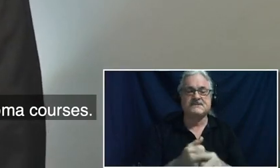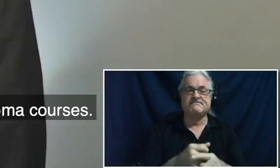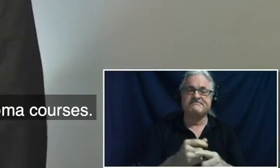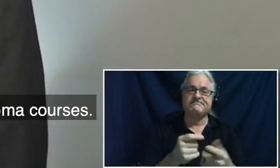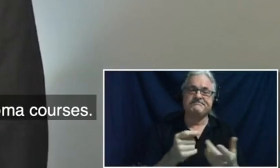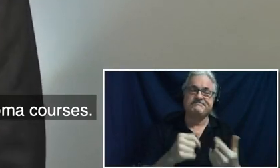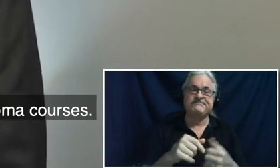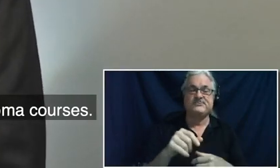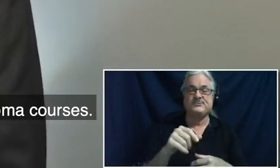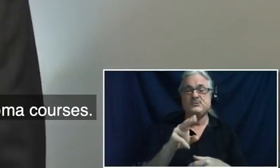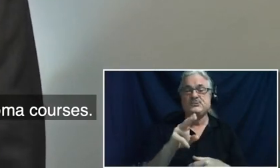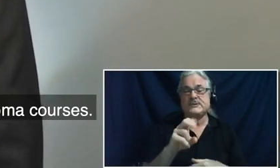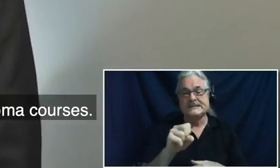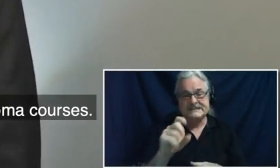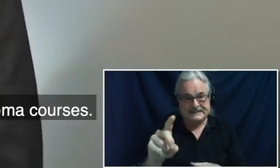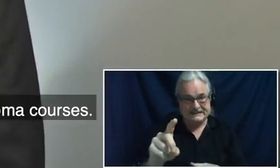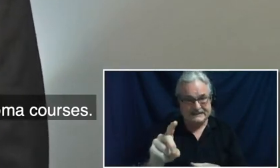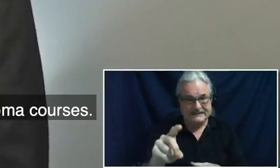Je dirais.